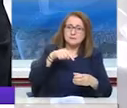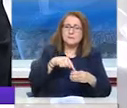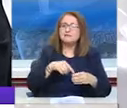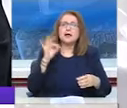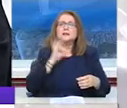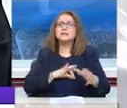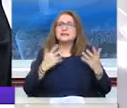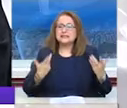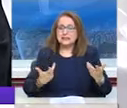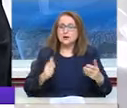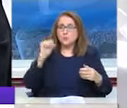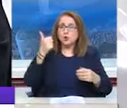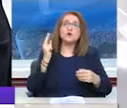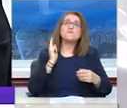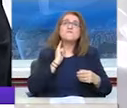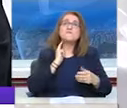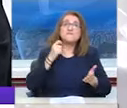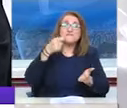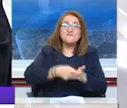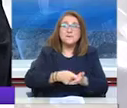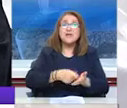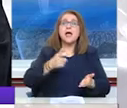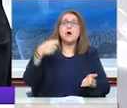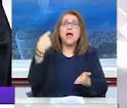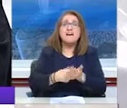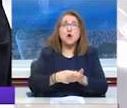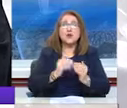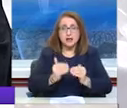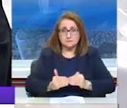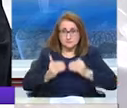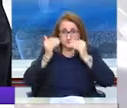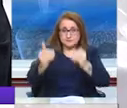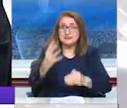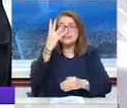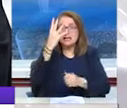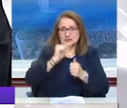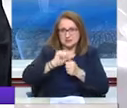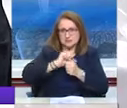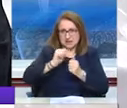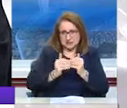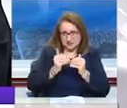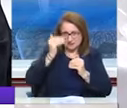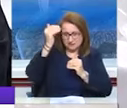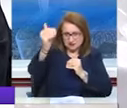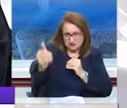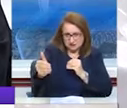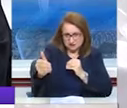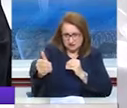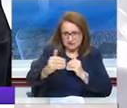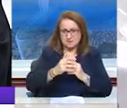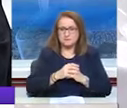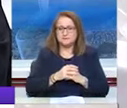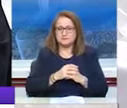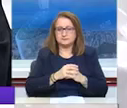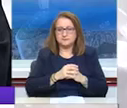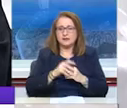ωφέλη. Αναστολή ΦΠΑ και δόσεων βεβαιωμένων οφειλών προς την εφορία για 4 μήνες. Οι δόσεις έχουν τη